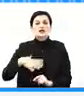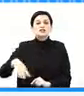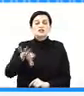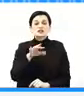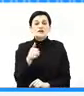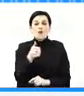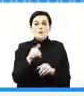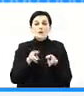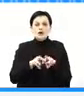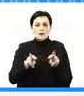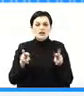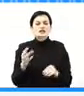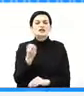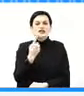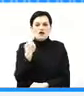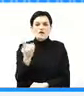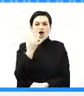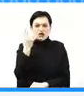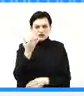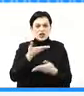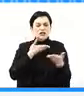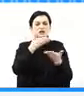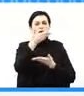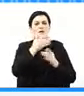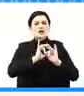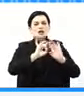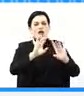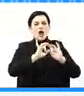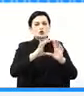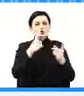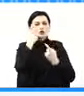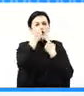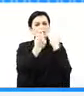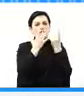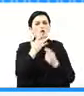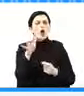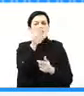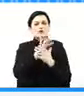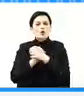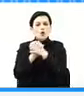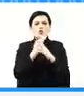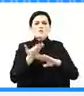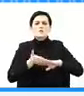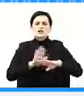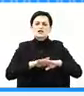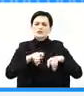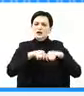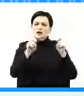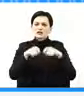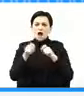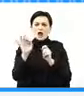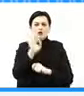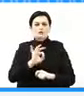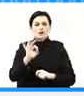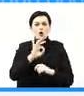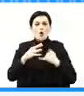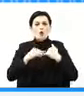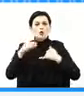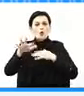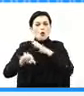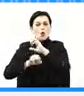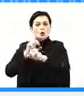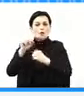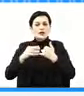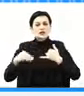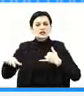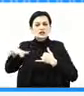საქართველოს პრემიერ-მინისტრმა კიდევ ერთხელ მიაწოდა ევროკავშირს ინფორმაცია იმ მძიმე დარღვევების შესახებ, რომელიც ოკუპირებულ